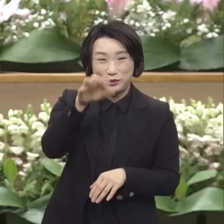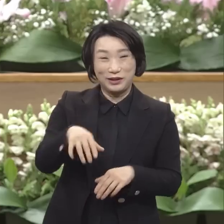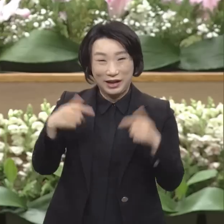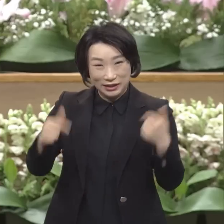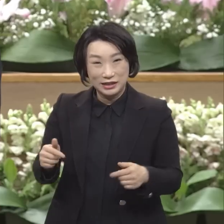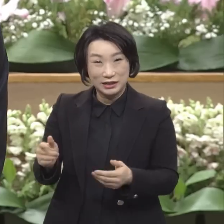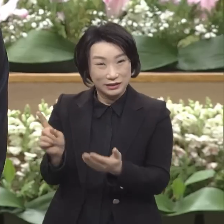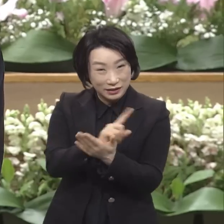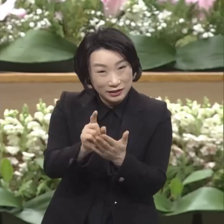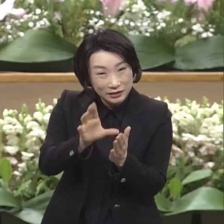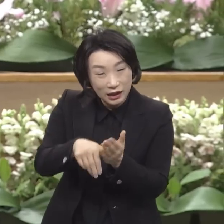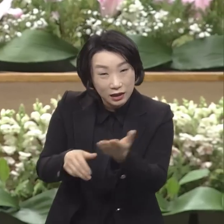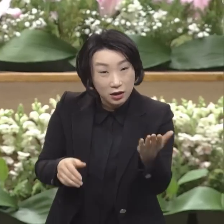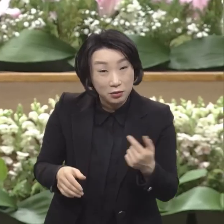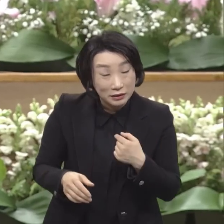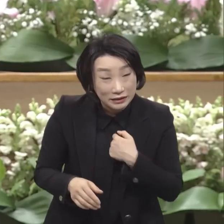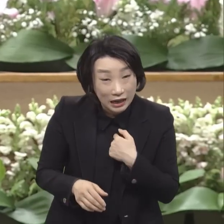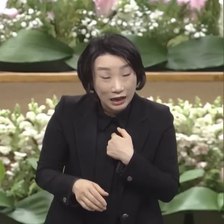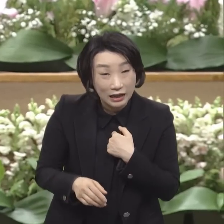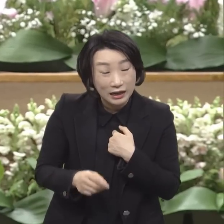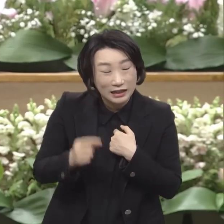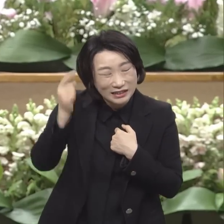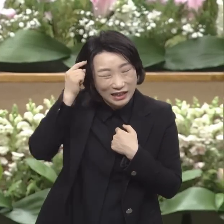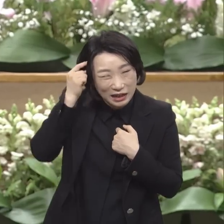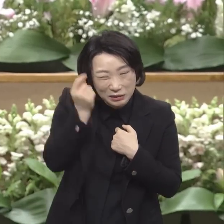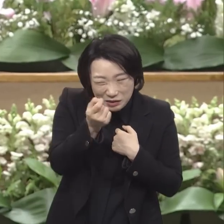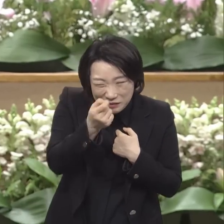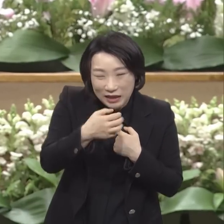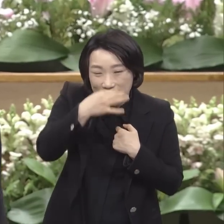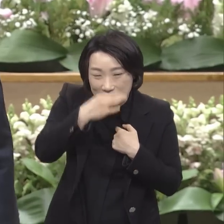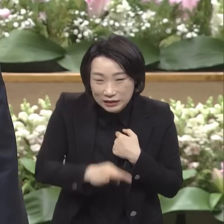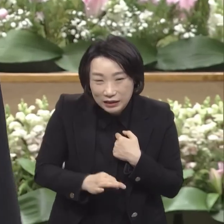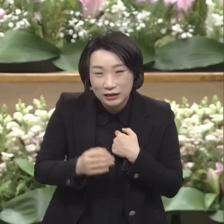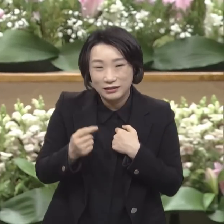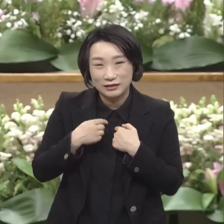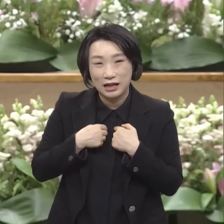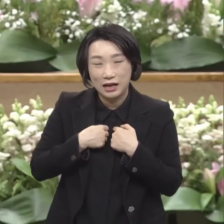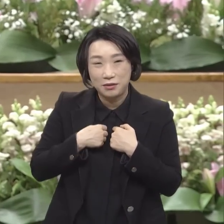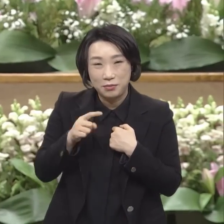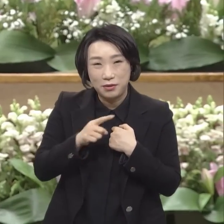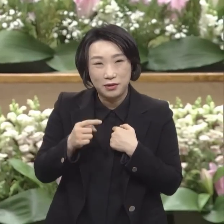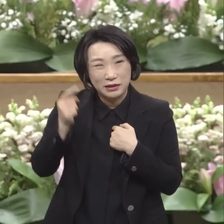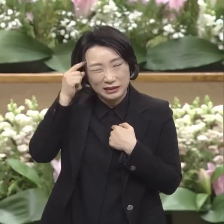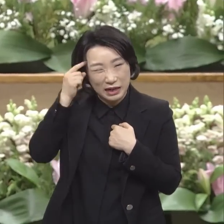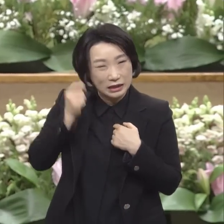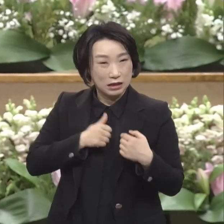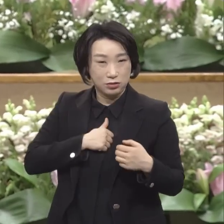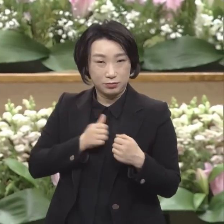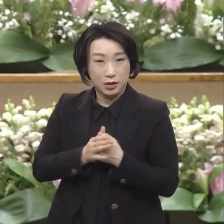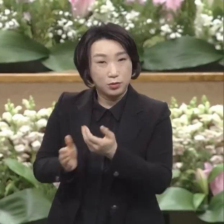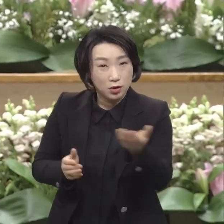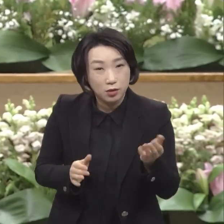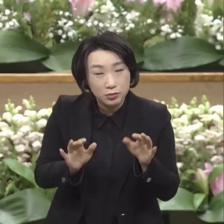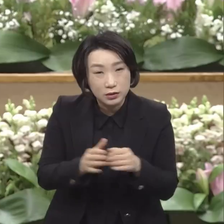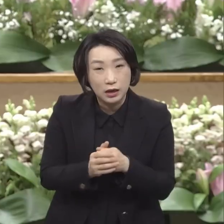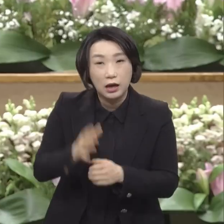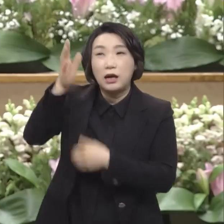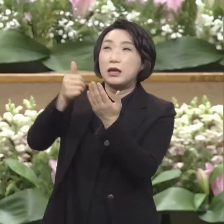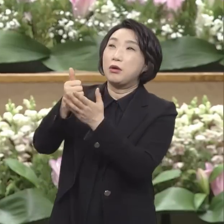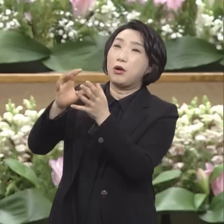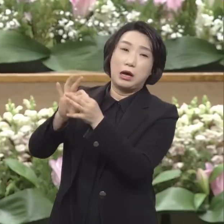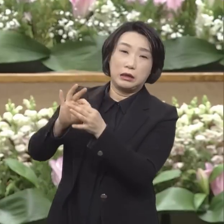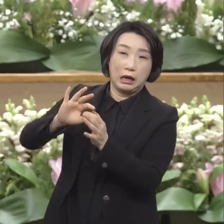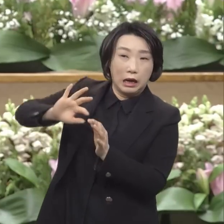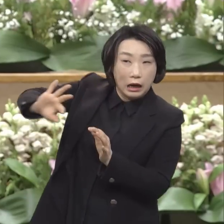가든지 당신의 적은 이익과 적은 당신의 체면 때문에 하나님 편에